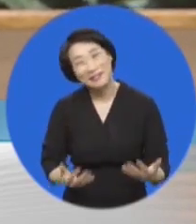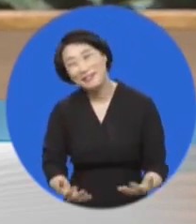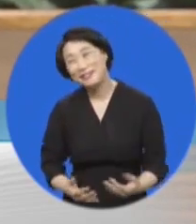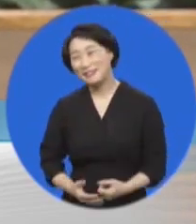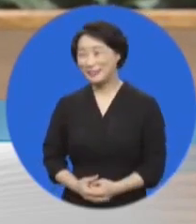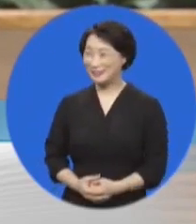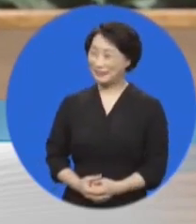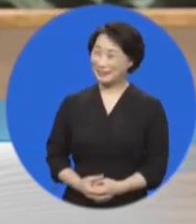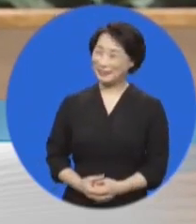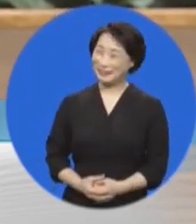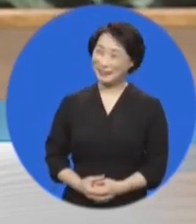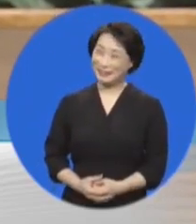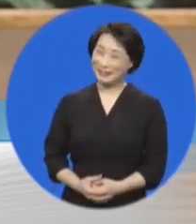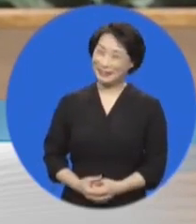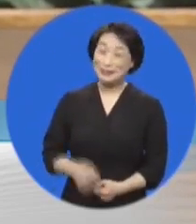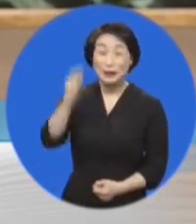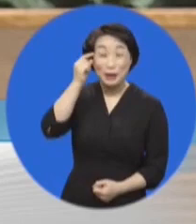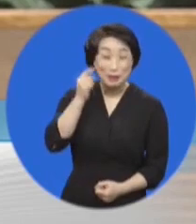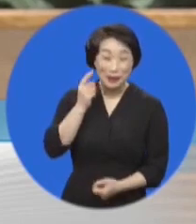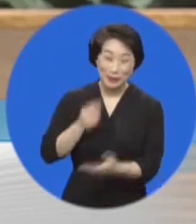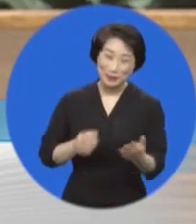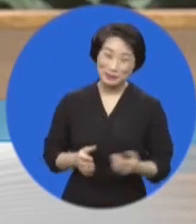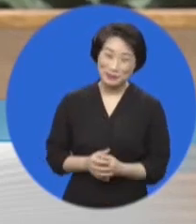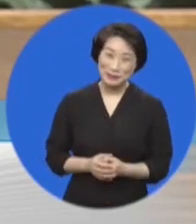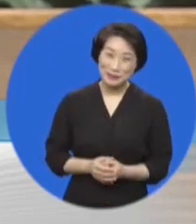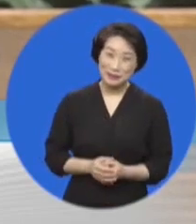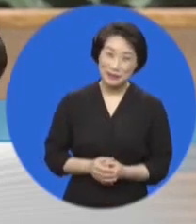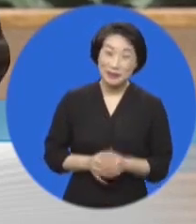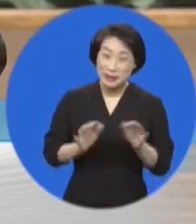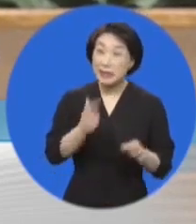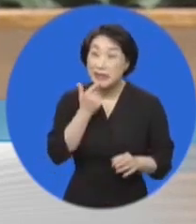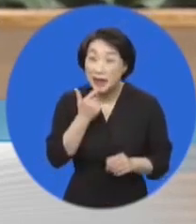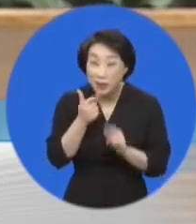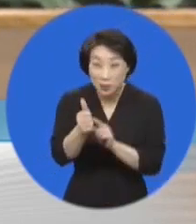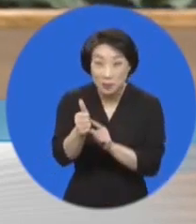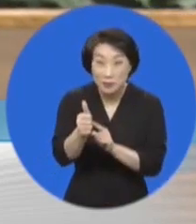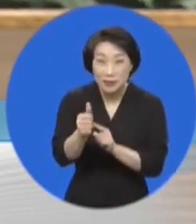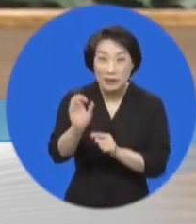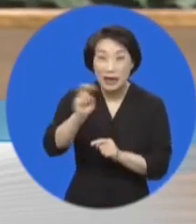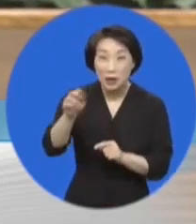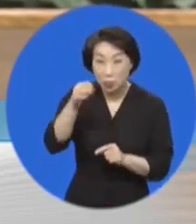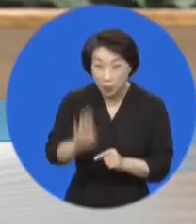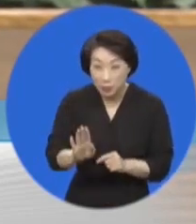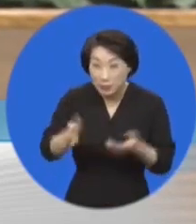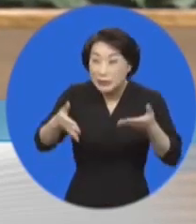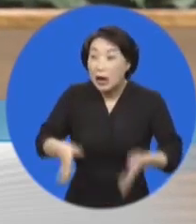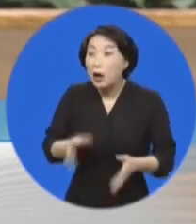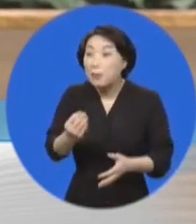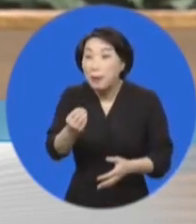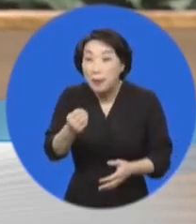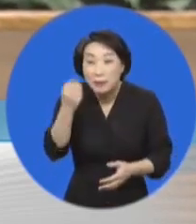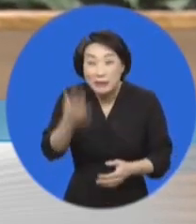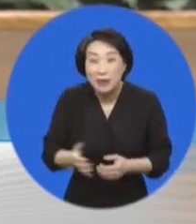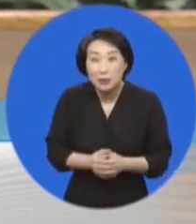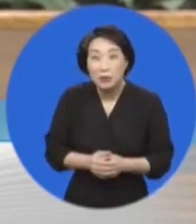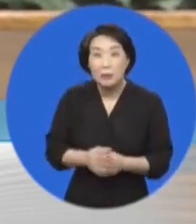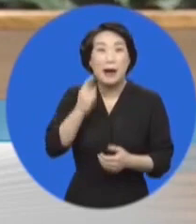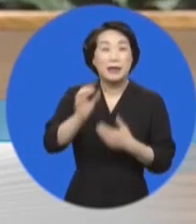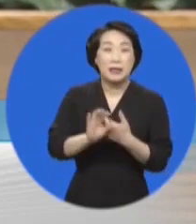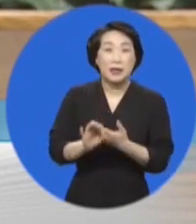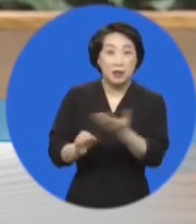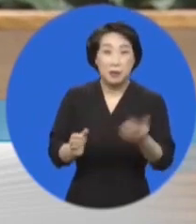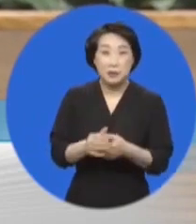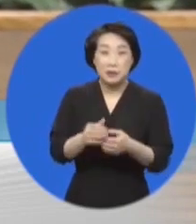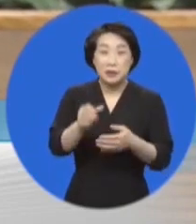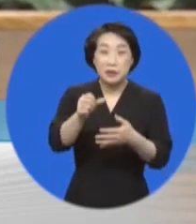됐을까? 참 생각해 보니까 그러죠? 야곱이가 몇 번째요? 예, 만약에